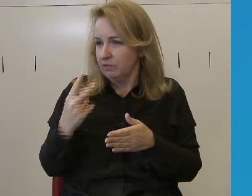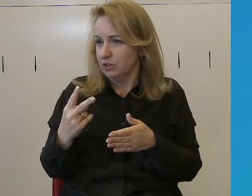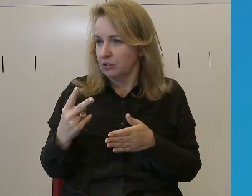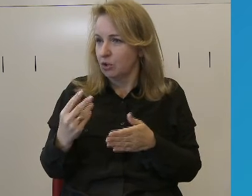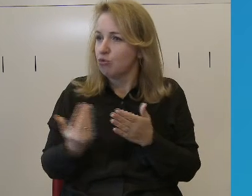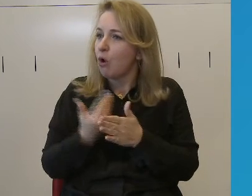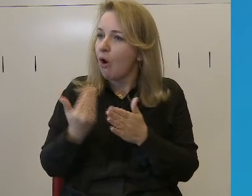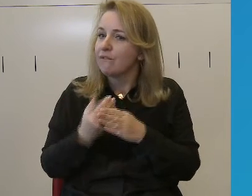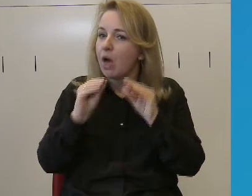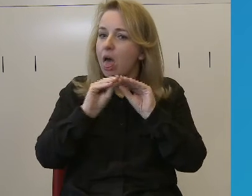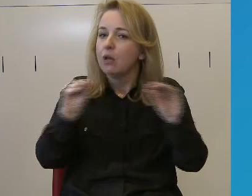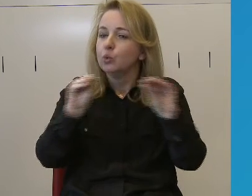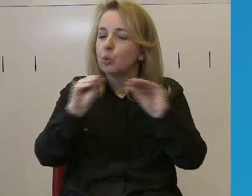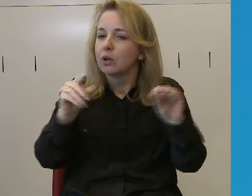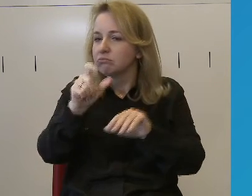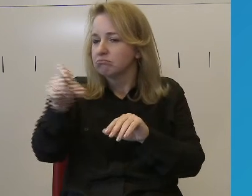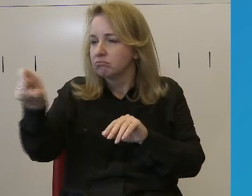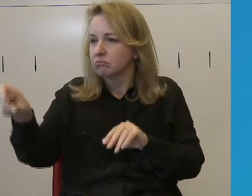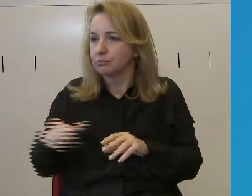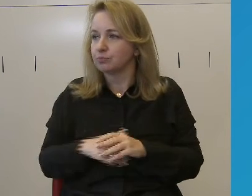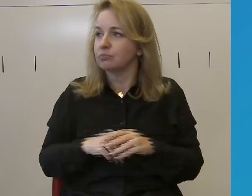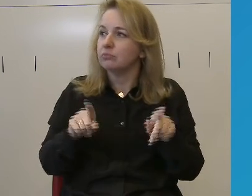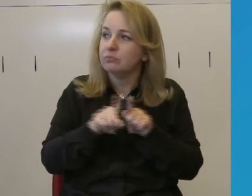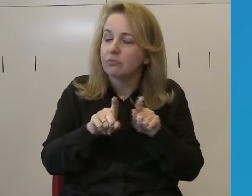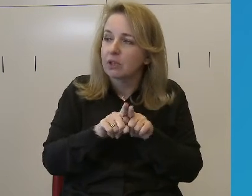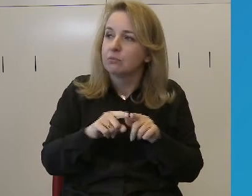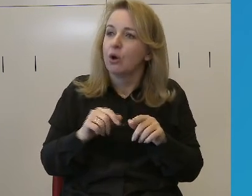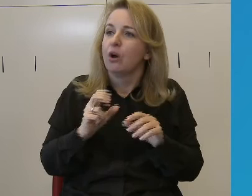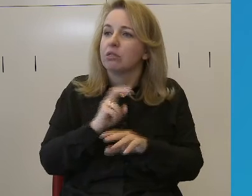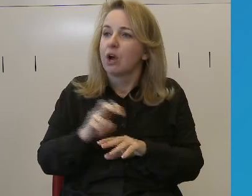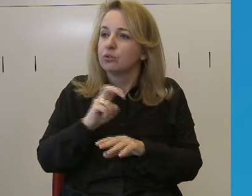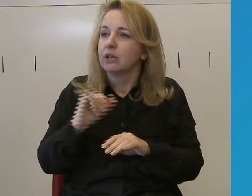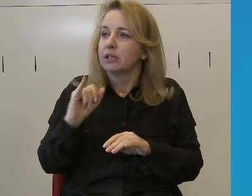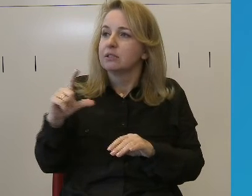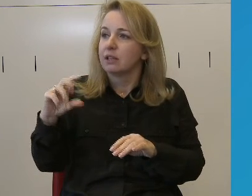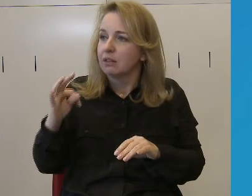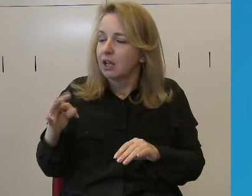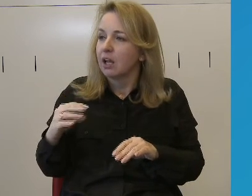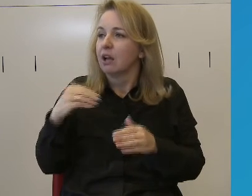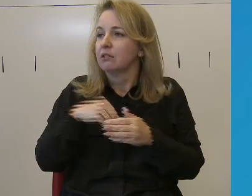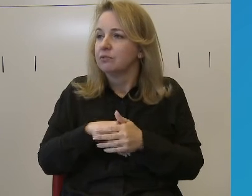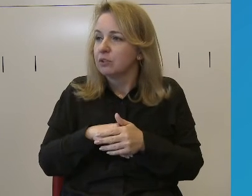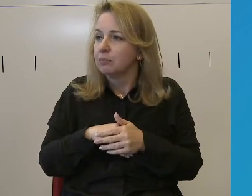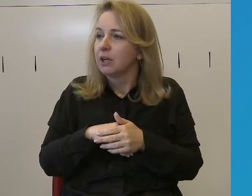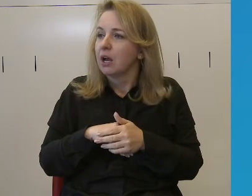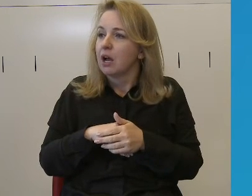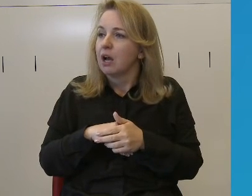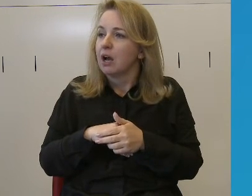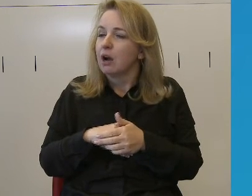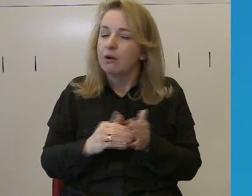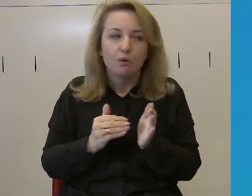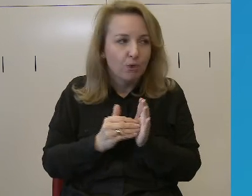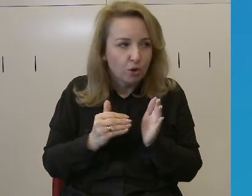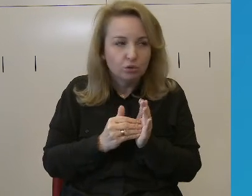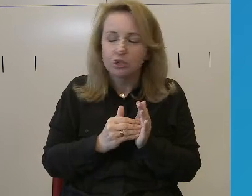edukacyjnych. Także technologie ICT między innymi pozwala